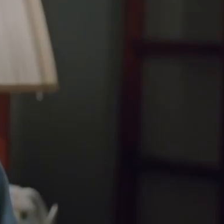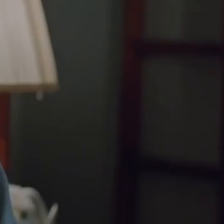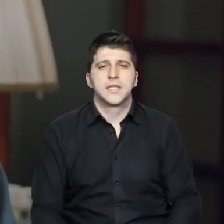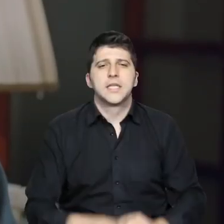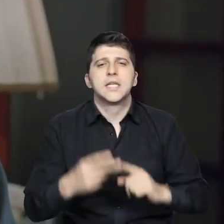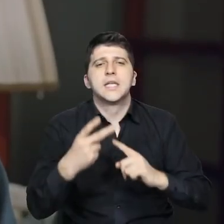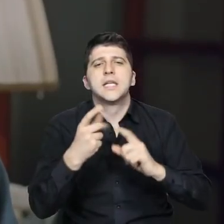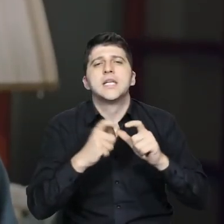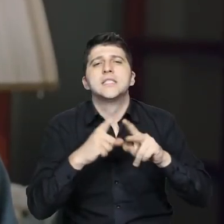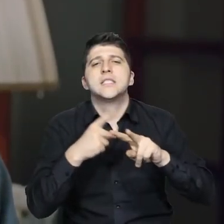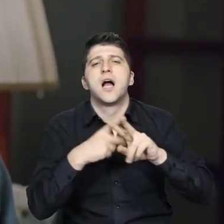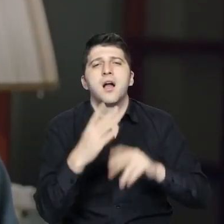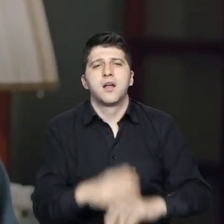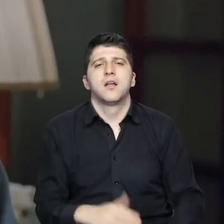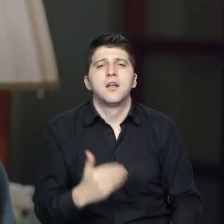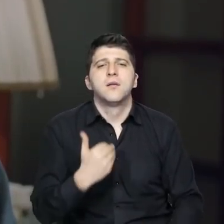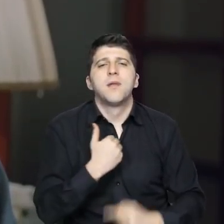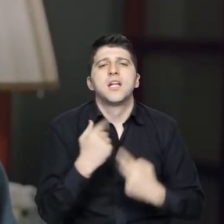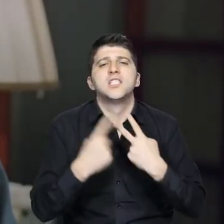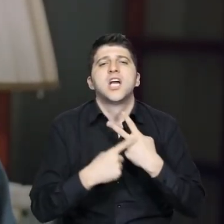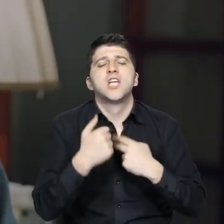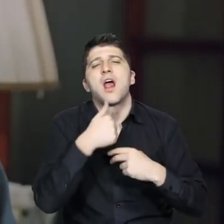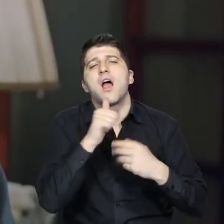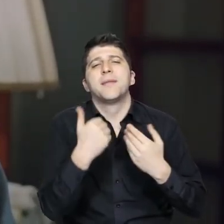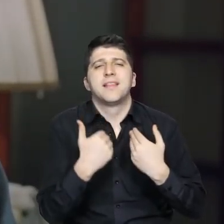İhsan, ben Yaşar abin.